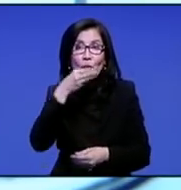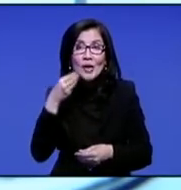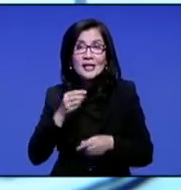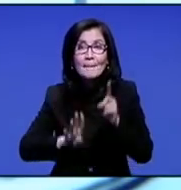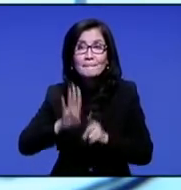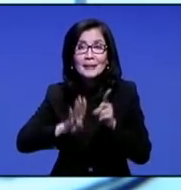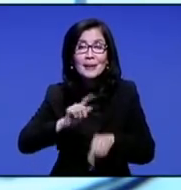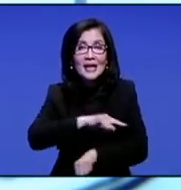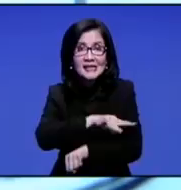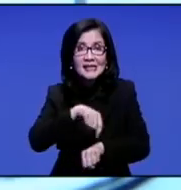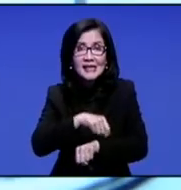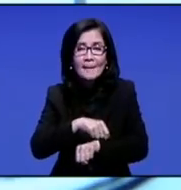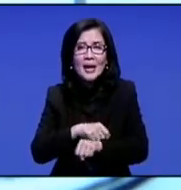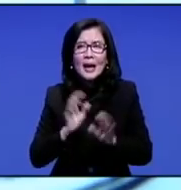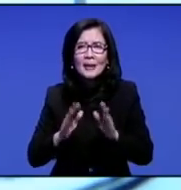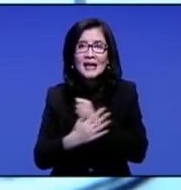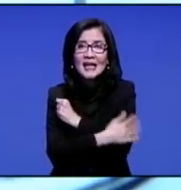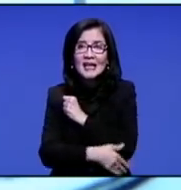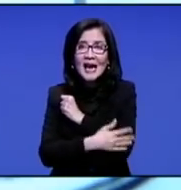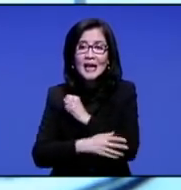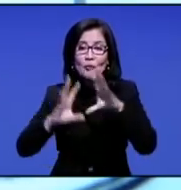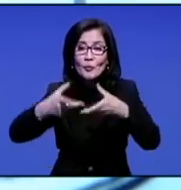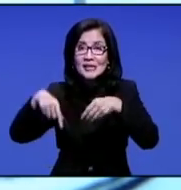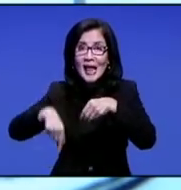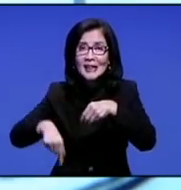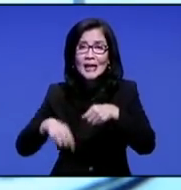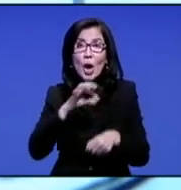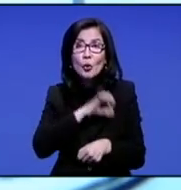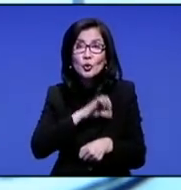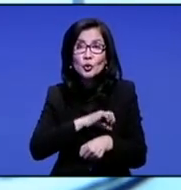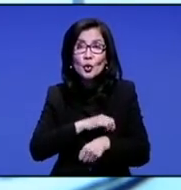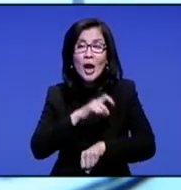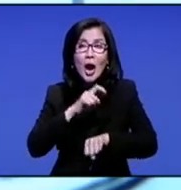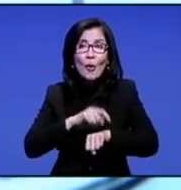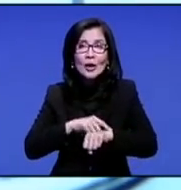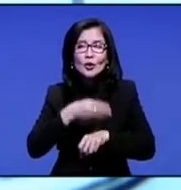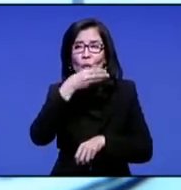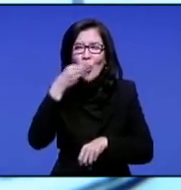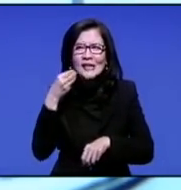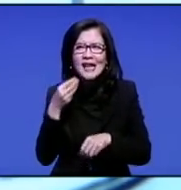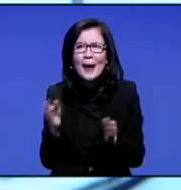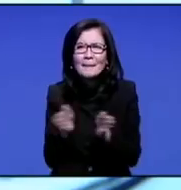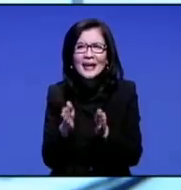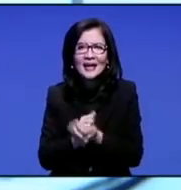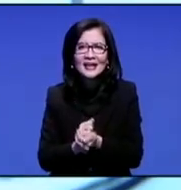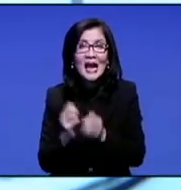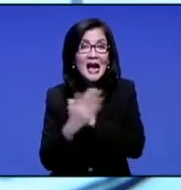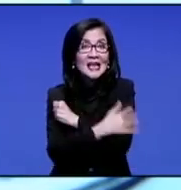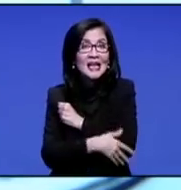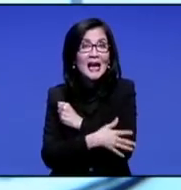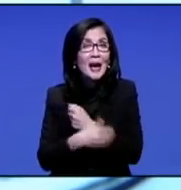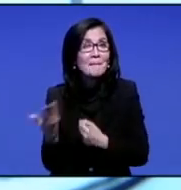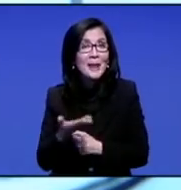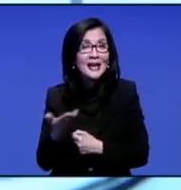lamanya. Kebanyakan negara-negara di belahan bumi selatan beruntung karena waktu puasa yang cenderung lebih singkat. Nah, negara mana sajakah itu, kita